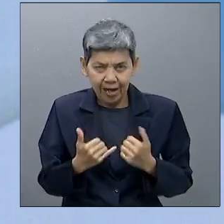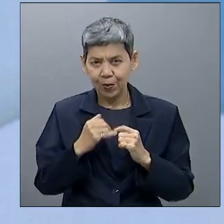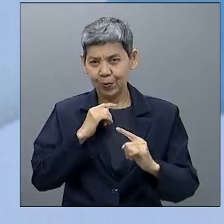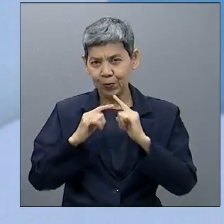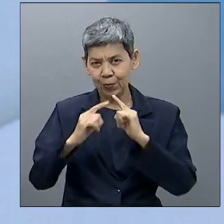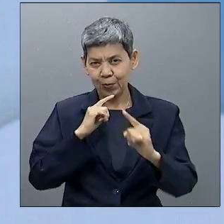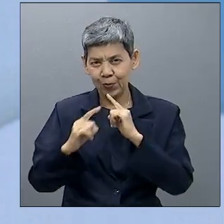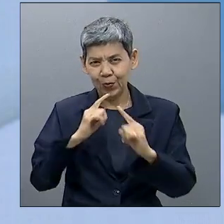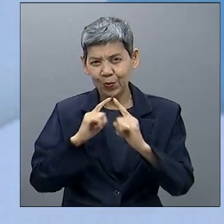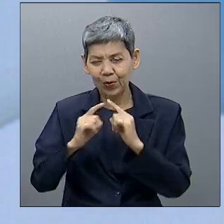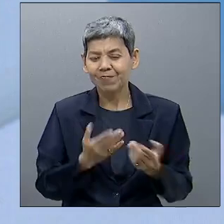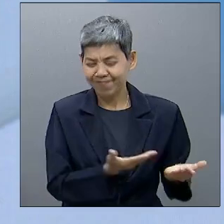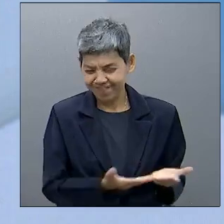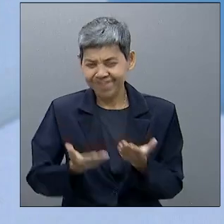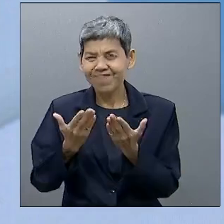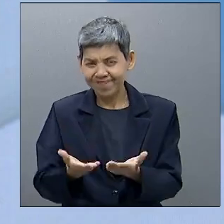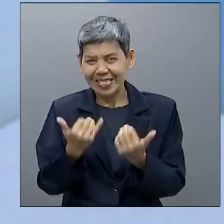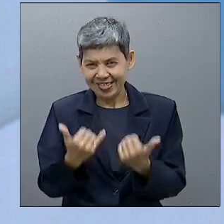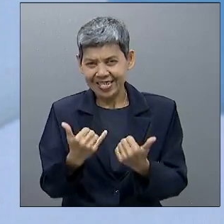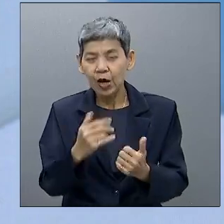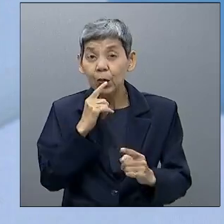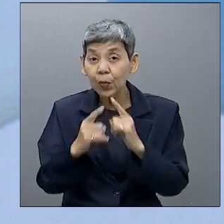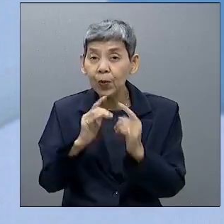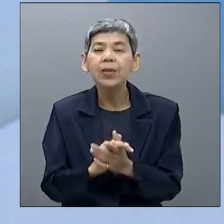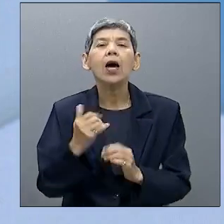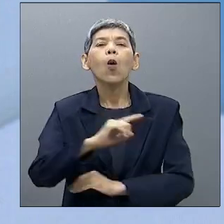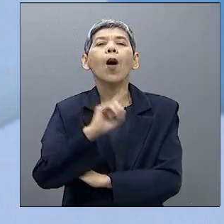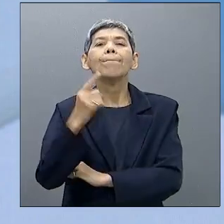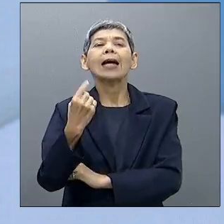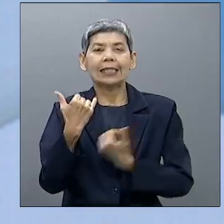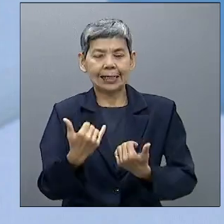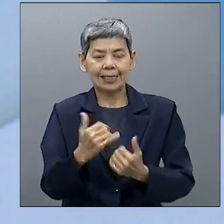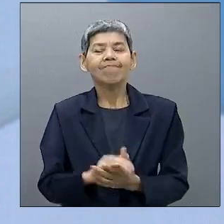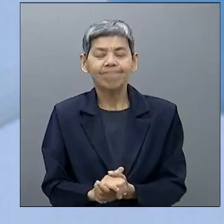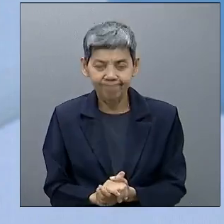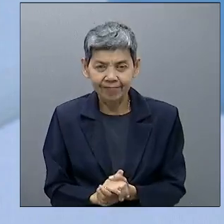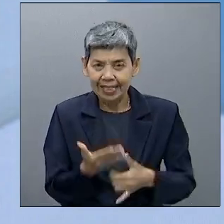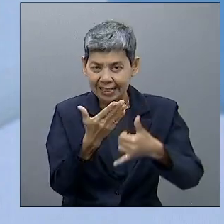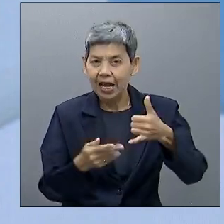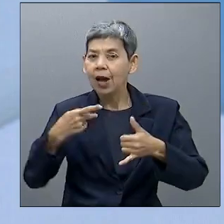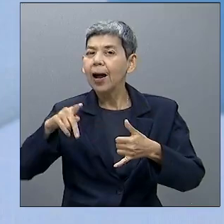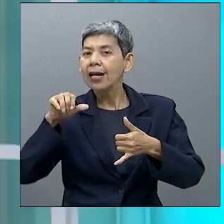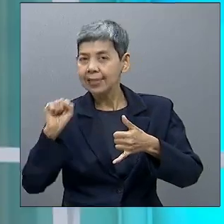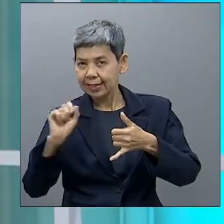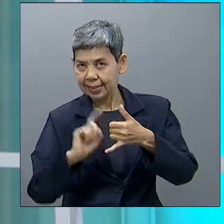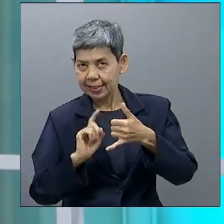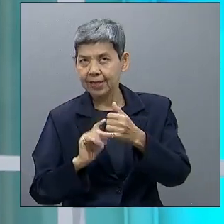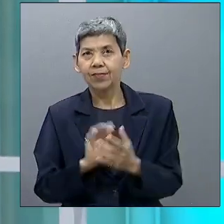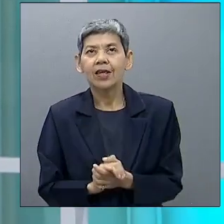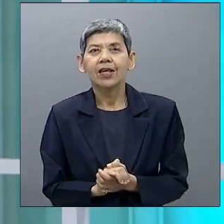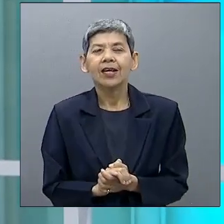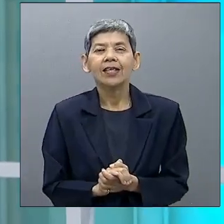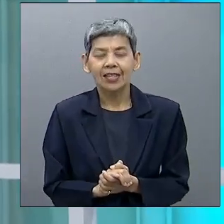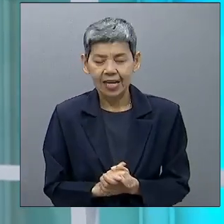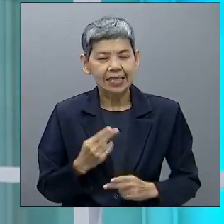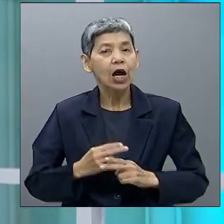ชมมาร่วมพูดคุยกับแขกรับเชิญพิเศษของเราค่ะวันนี้วันใหม่วาไรตี้ของเรานะคะได้รับเกียรติจากคุณประเสริฐเจิมจุติธรรมหรือว่าพี่หนุ่ม